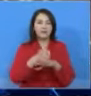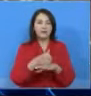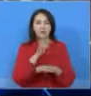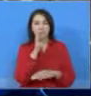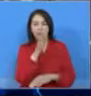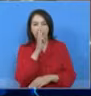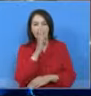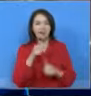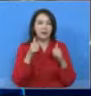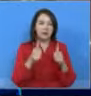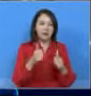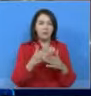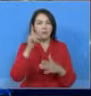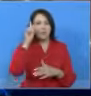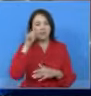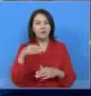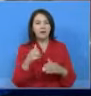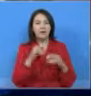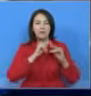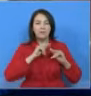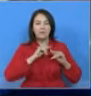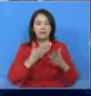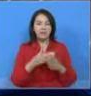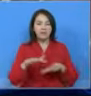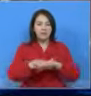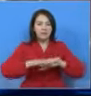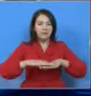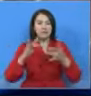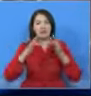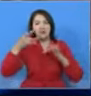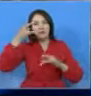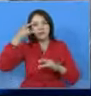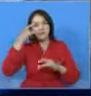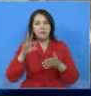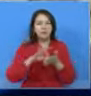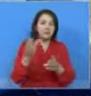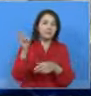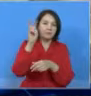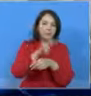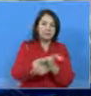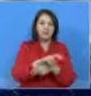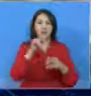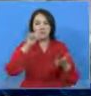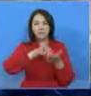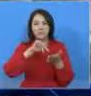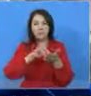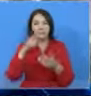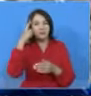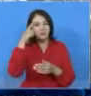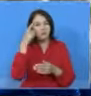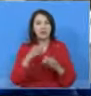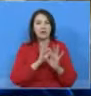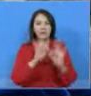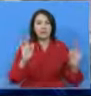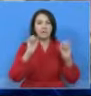достойная заработная плата. Узнала о вакансиях и в целом о ярмарке в социальных сетях. И сразу же пришла прийти и принять участие. Считаю, это